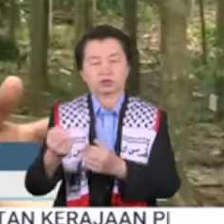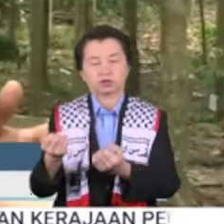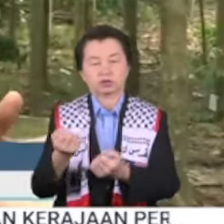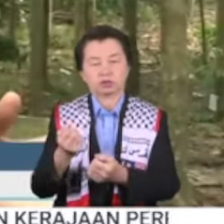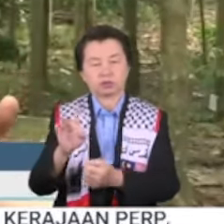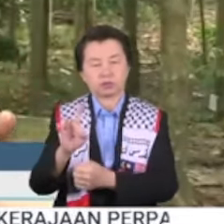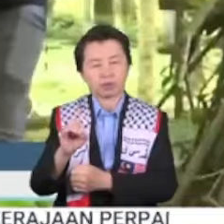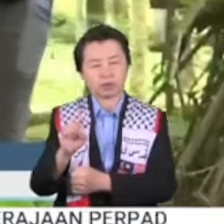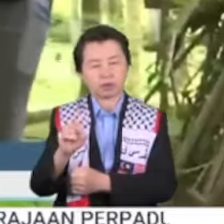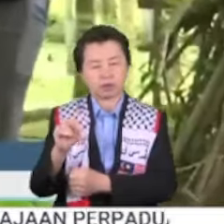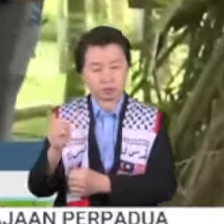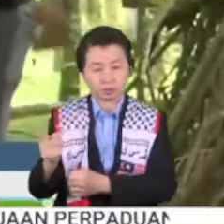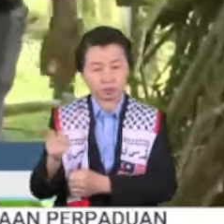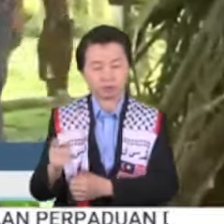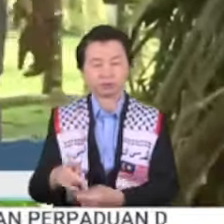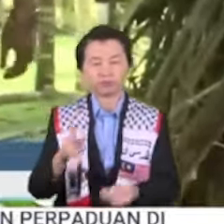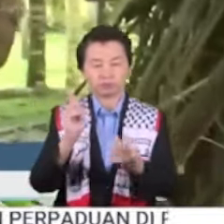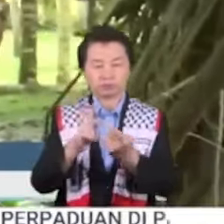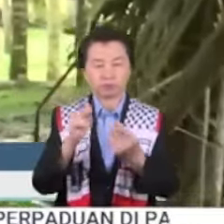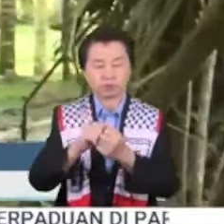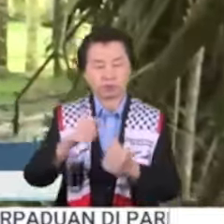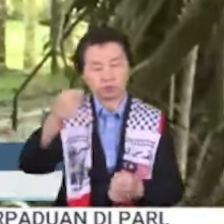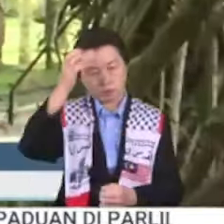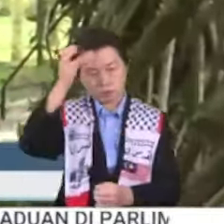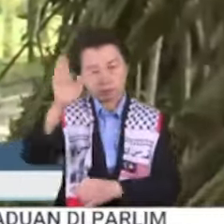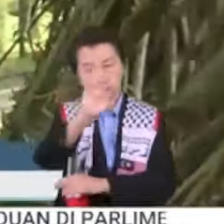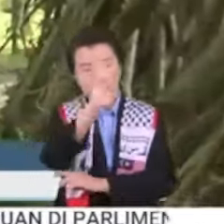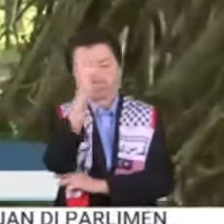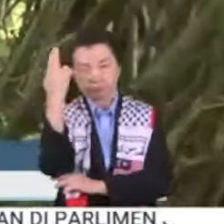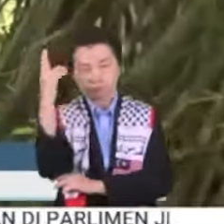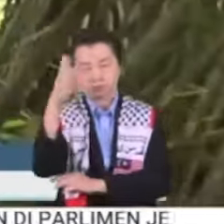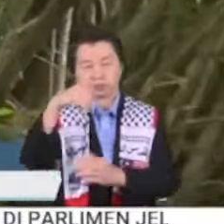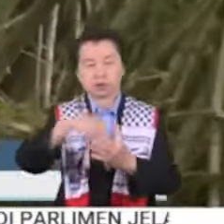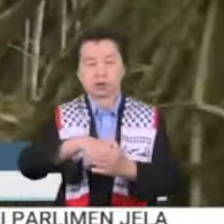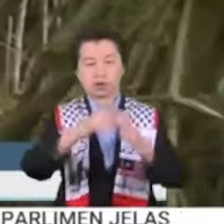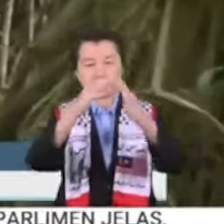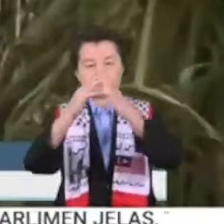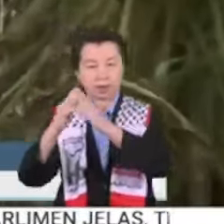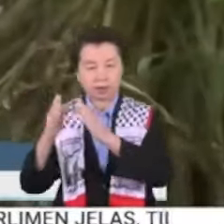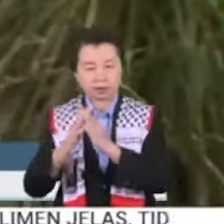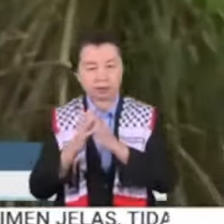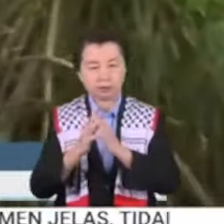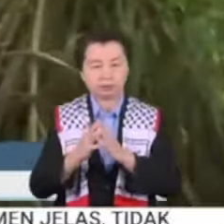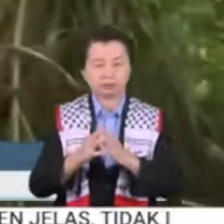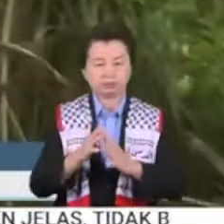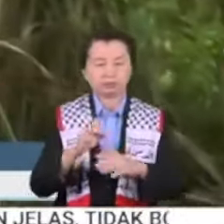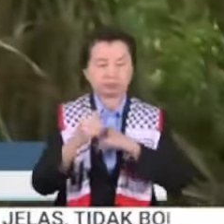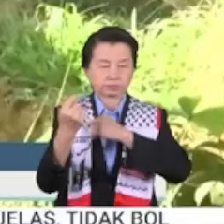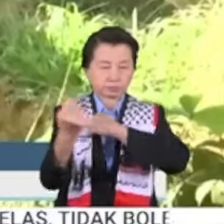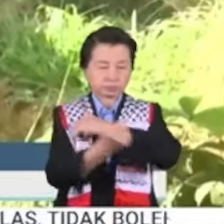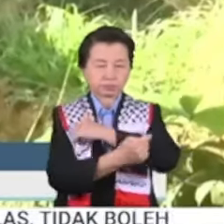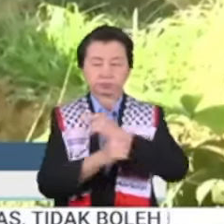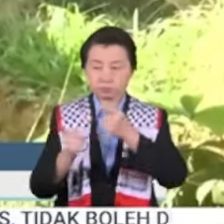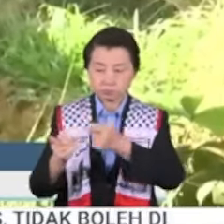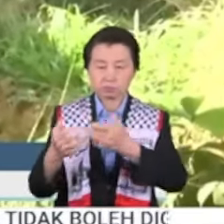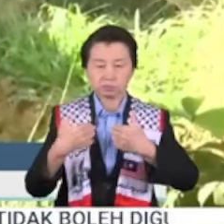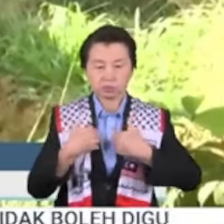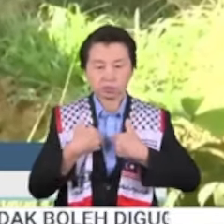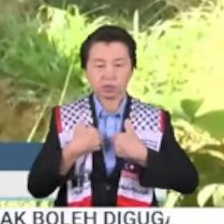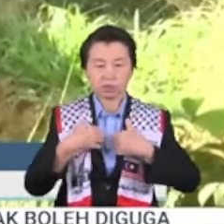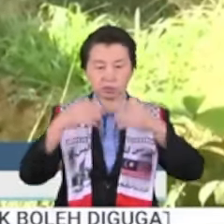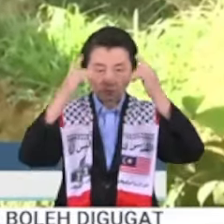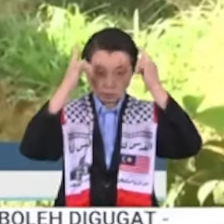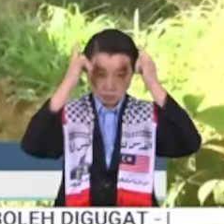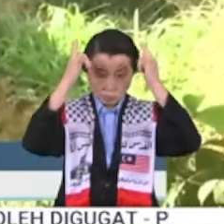itu. Sesuai dengan konsep hutan dalam bandar, taman buatan manusia ini turut dilengkapi taman